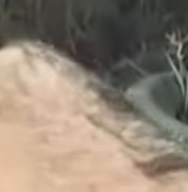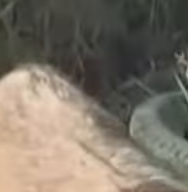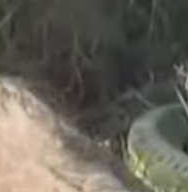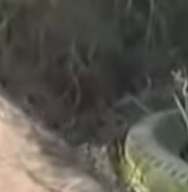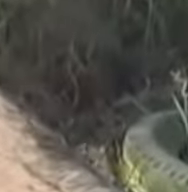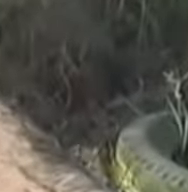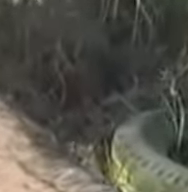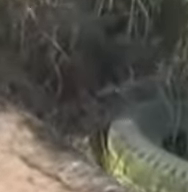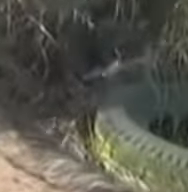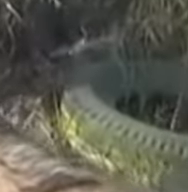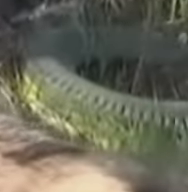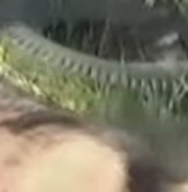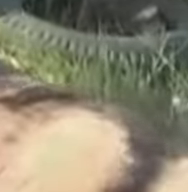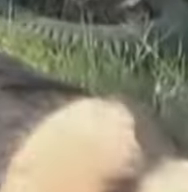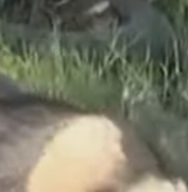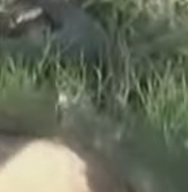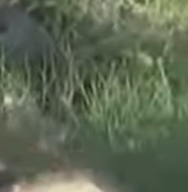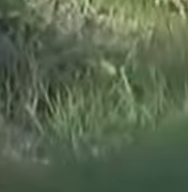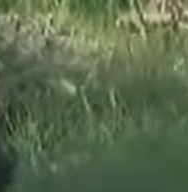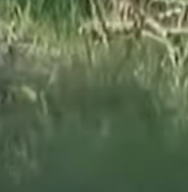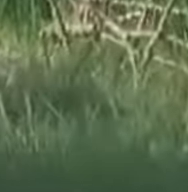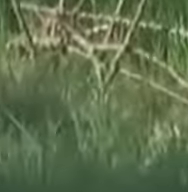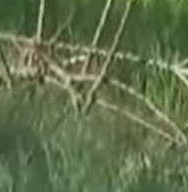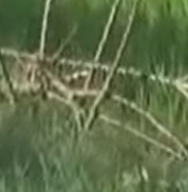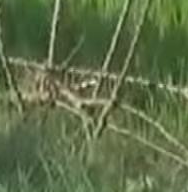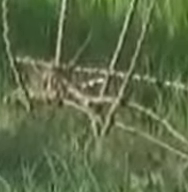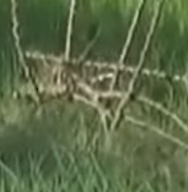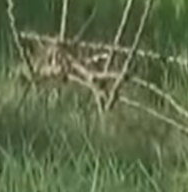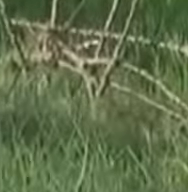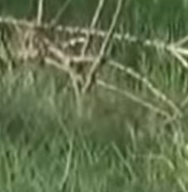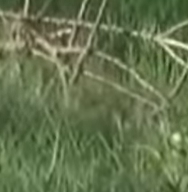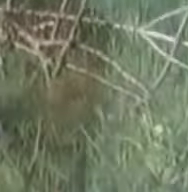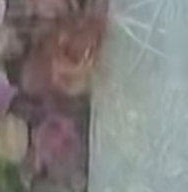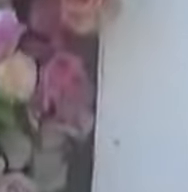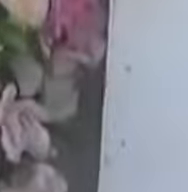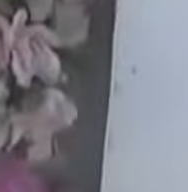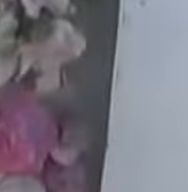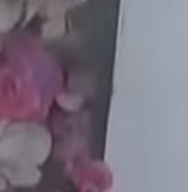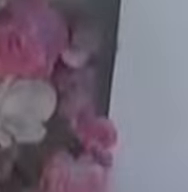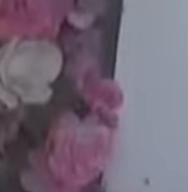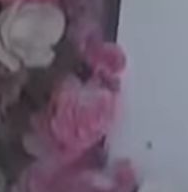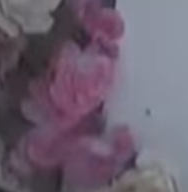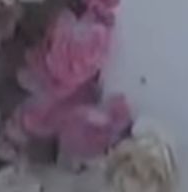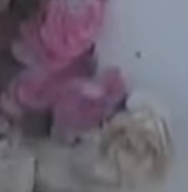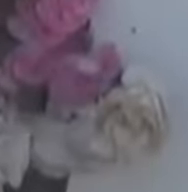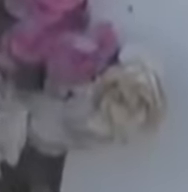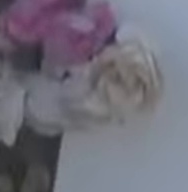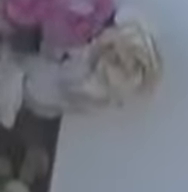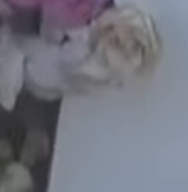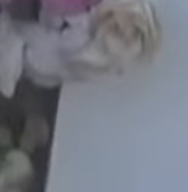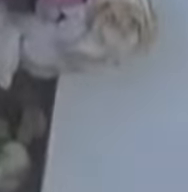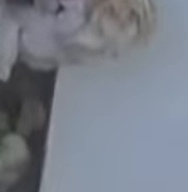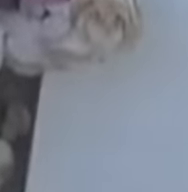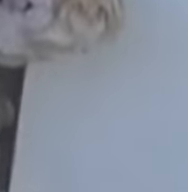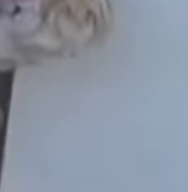Berjalan kaki sejauh 200 meter, empat pasangan pengantin dalam program nikah bareng Gayeng akhirnya sampai ke kandang kambing